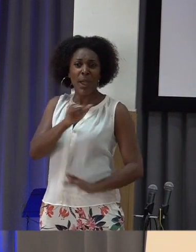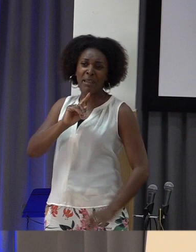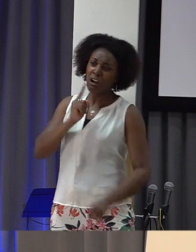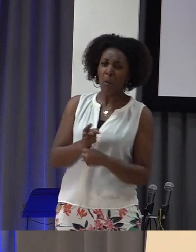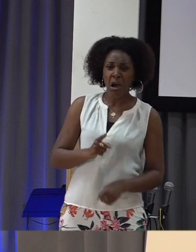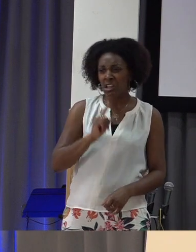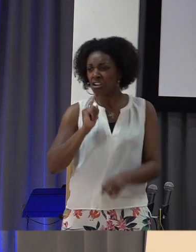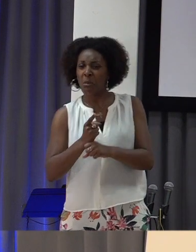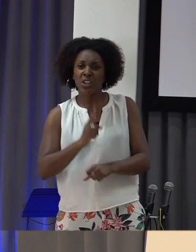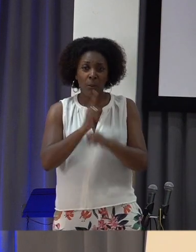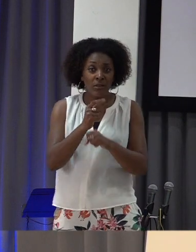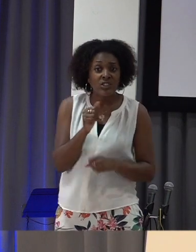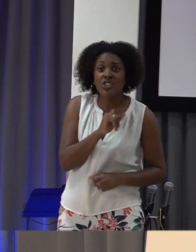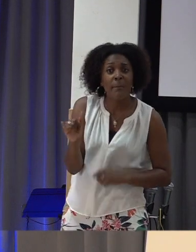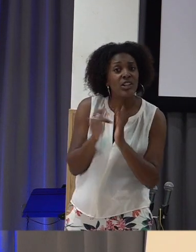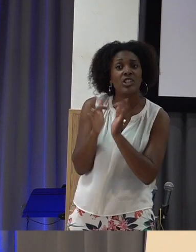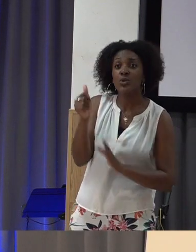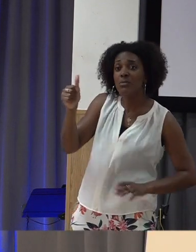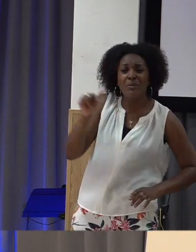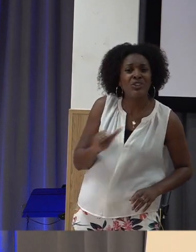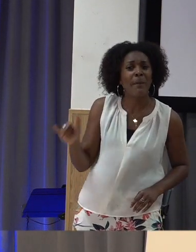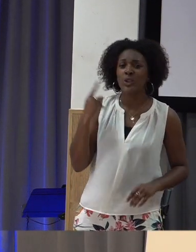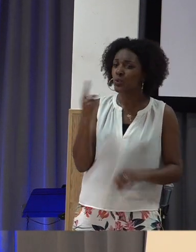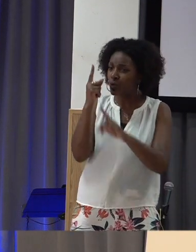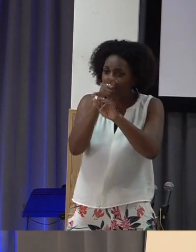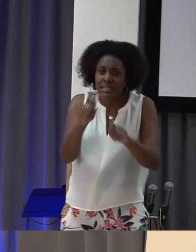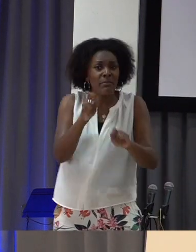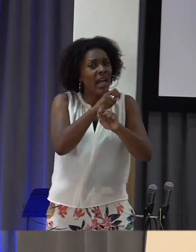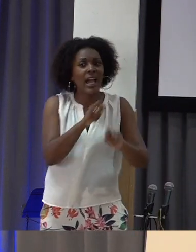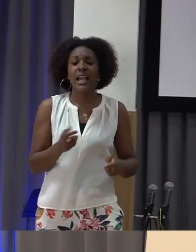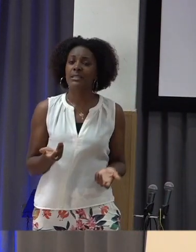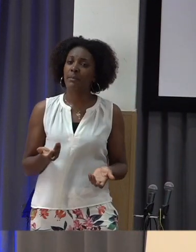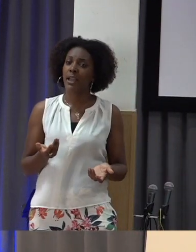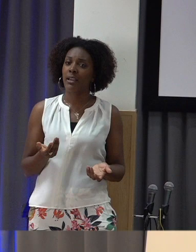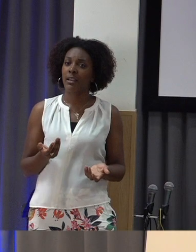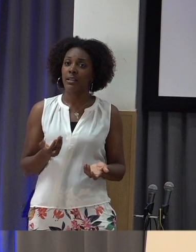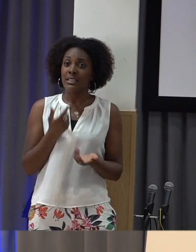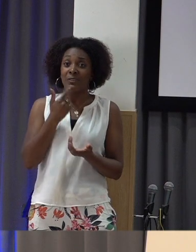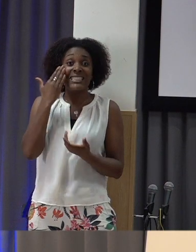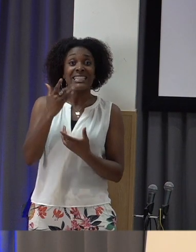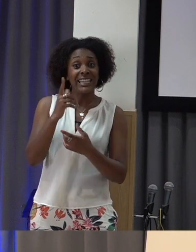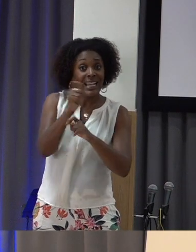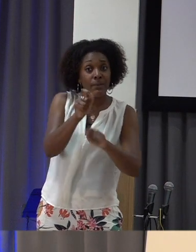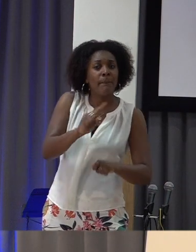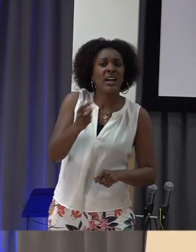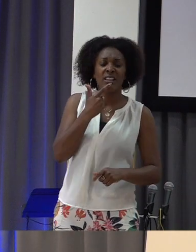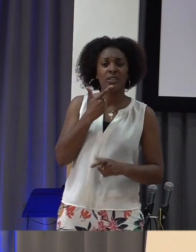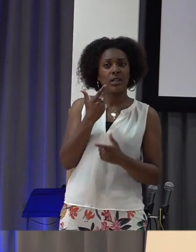chrétienne, c'est tout simplement pour moi la détruire, car c'est nier l'amour qui en est le fondement.